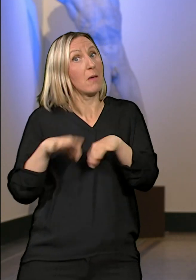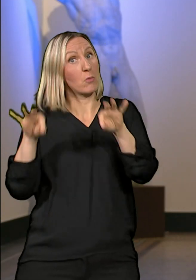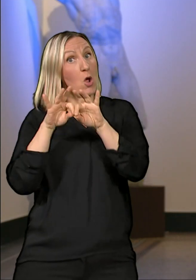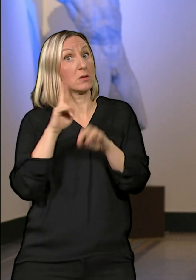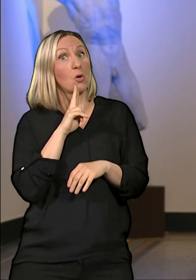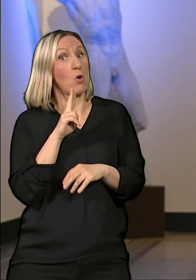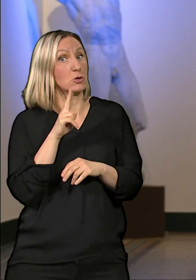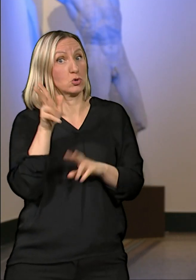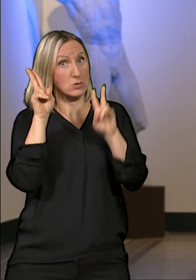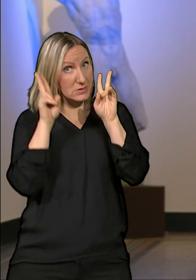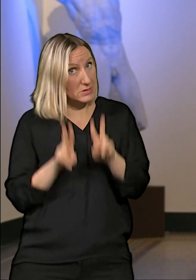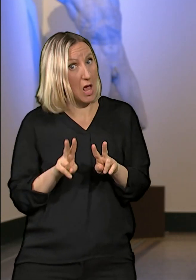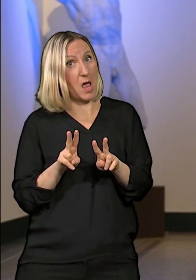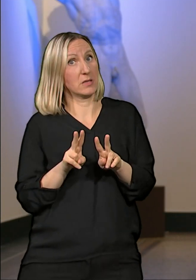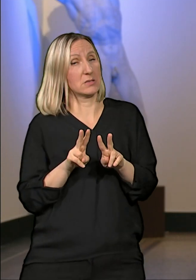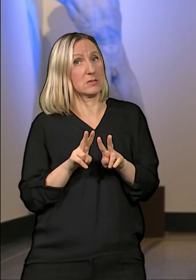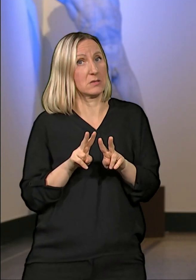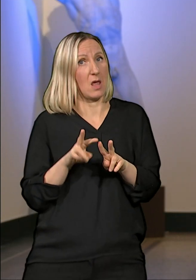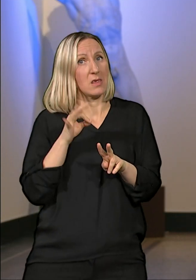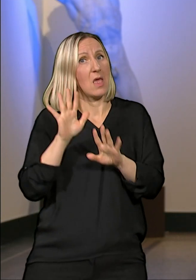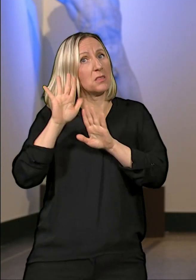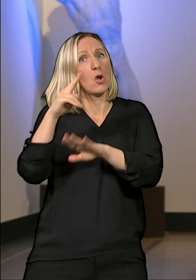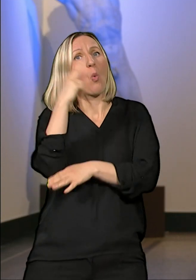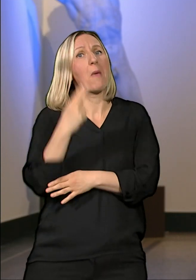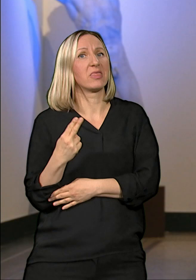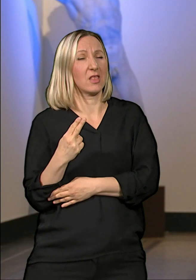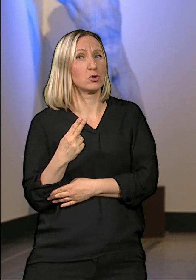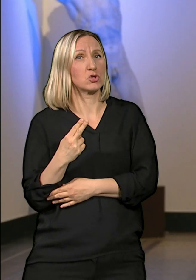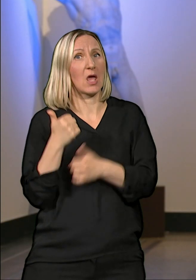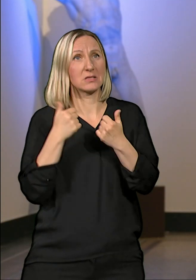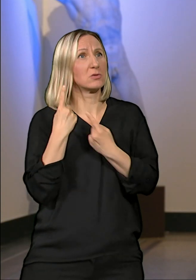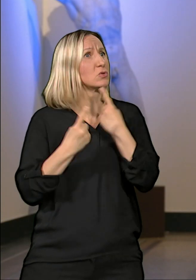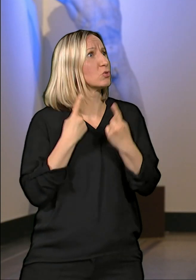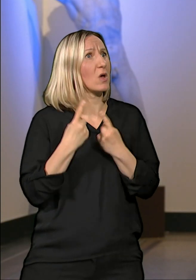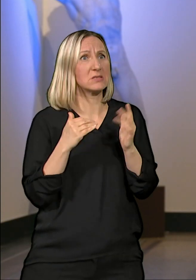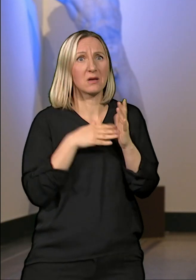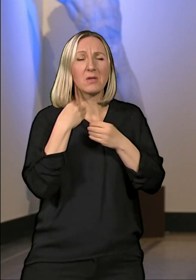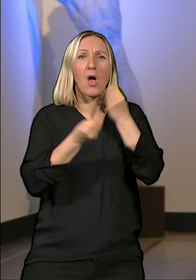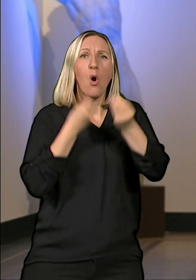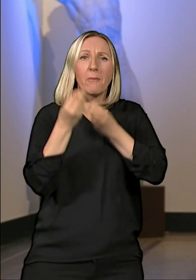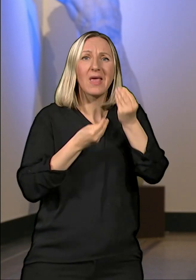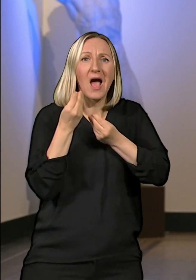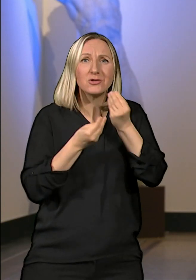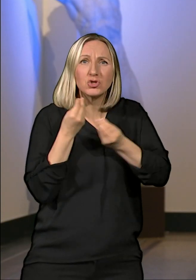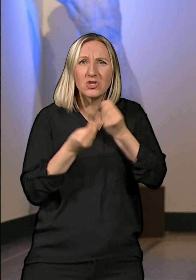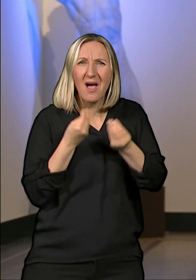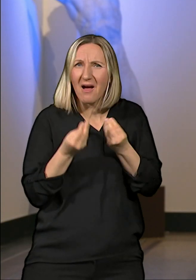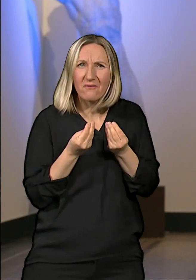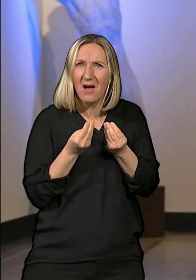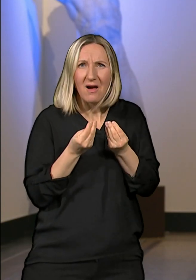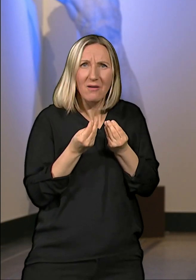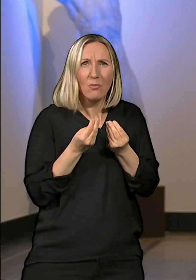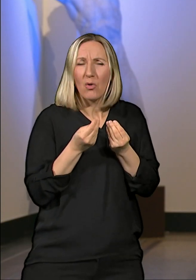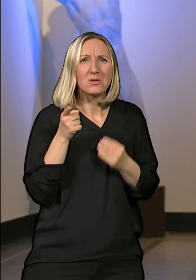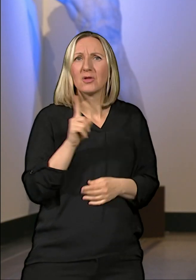zaista pripadaju umetnosti i sad mi smo došli u situaciju da mi treba da objašnjavamo to, da to